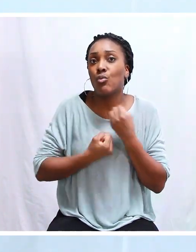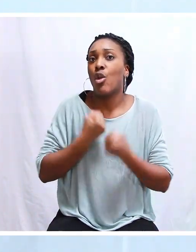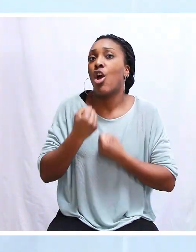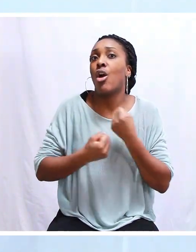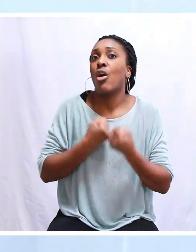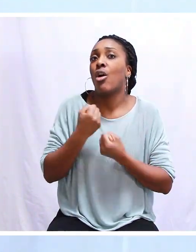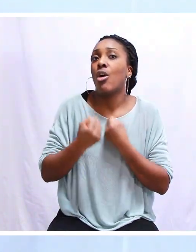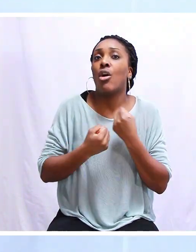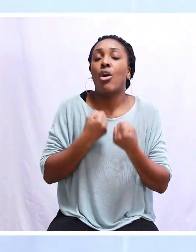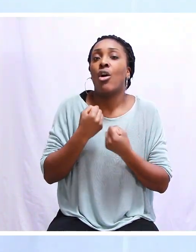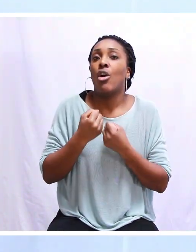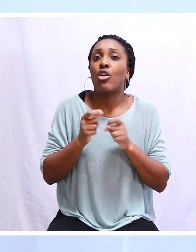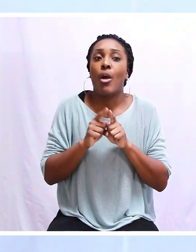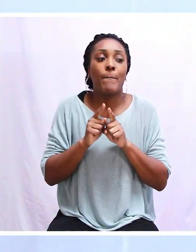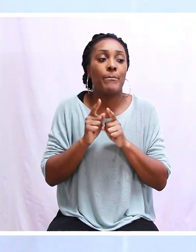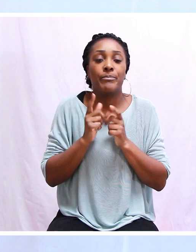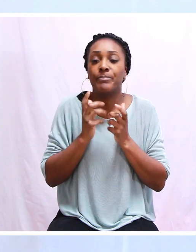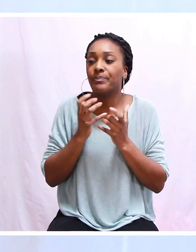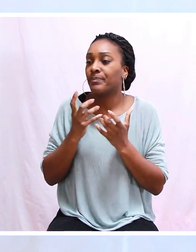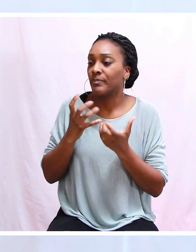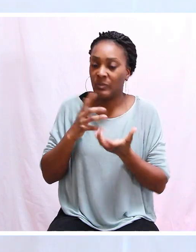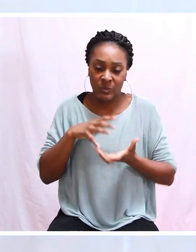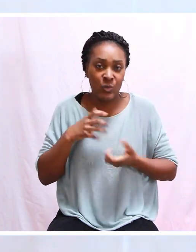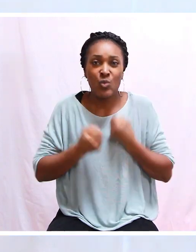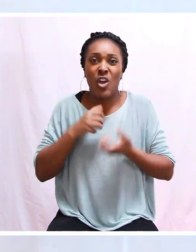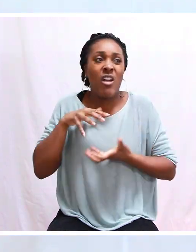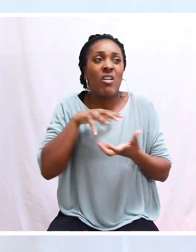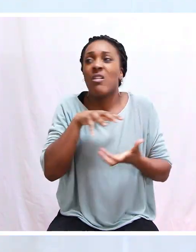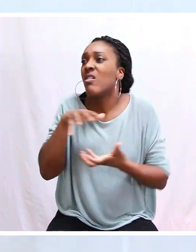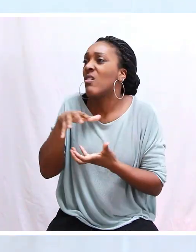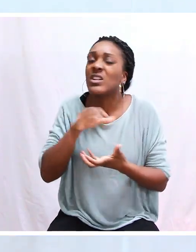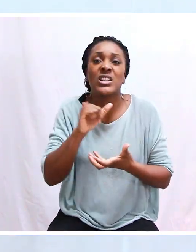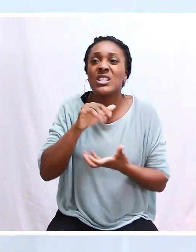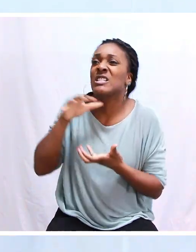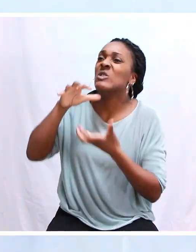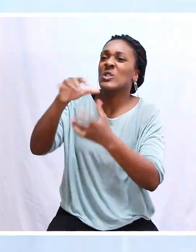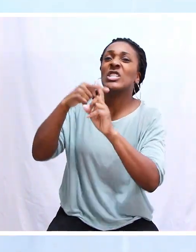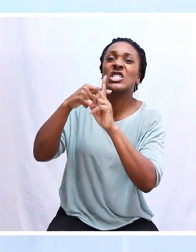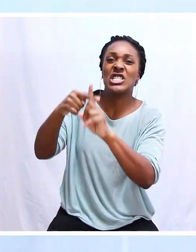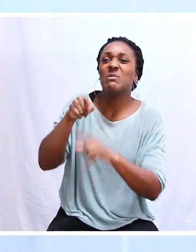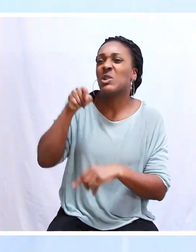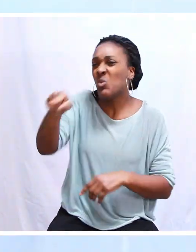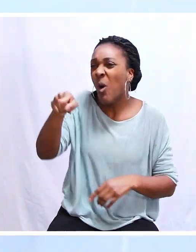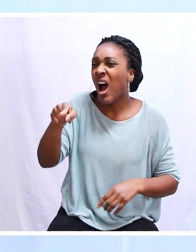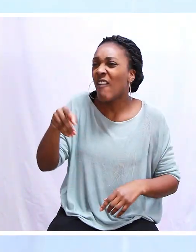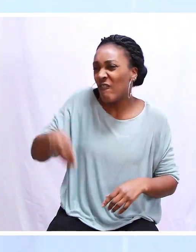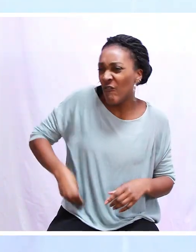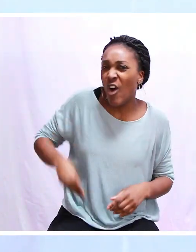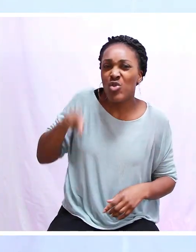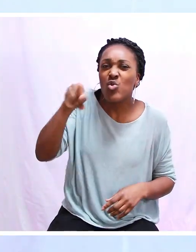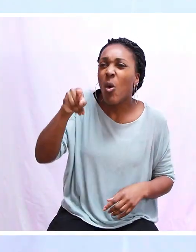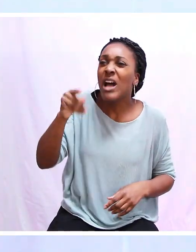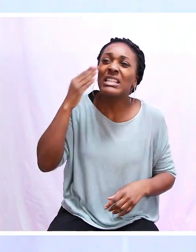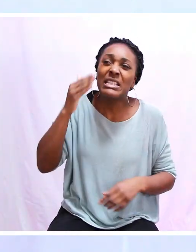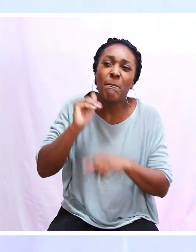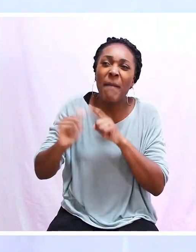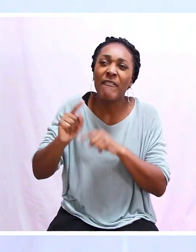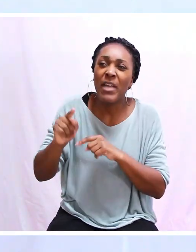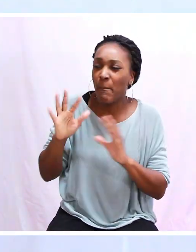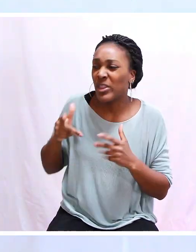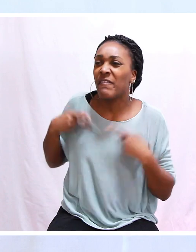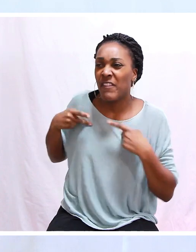douleur intérieure, puis on veut trouver un bouc émissaire sur qui déverser cette douleur, et dire « Ouais, mais c'est à cause de toi, parce que si t'avais pas agi comme ça, aujourd'hui, tu serais peut-être encore là,